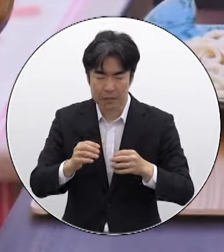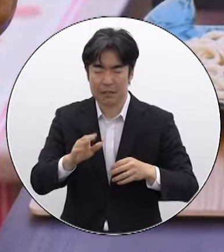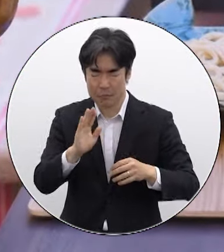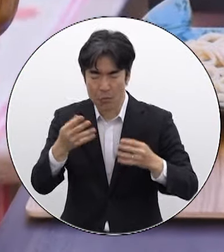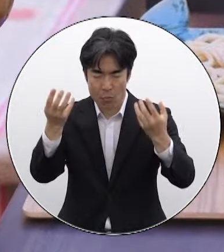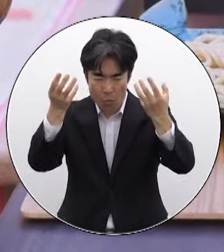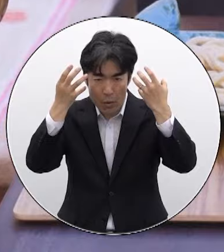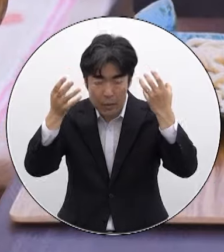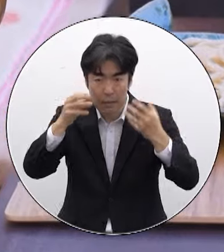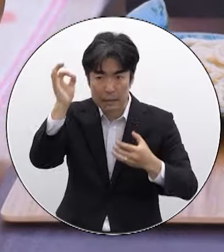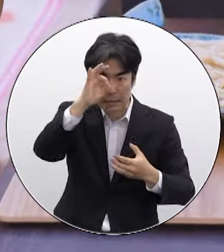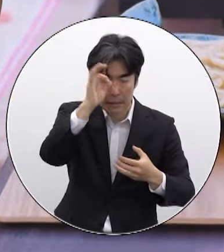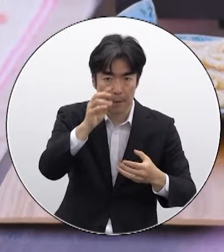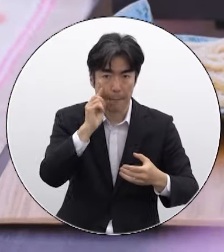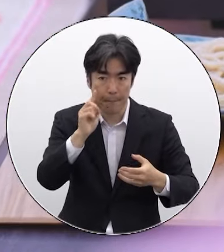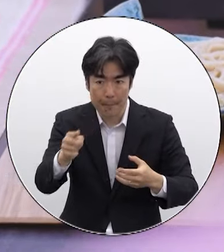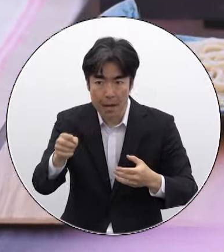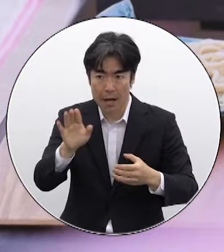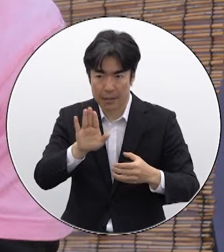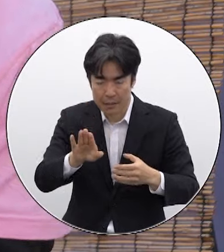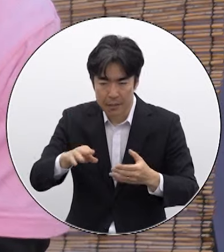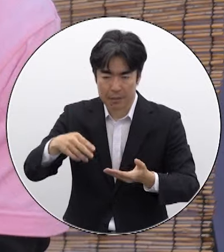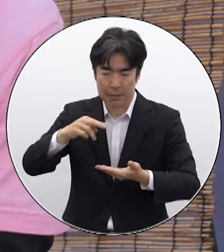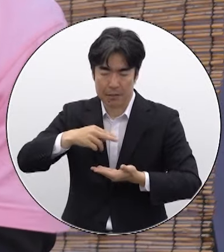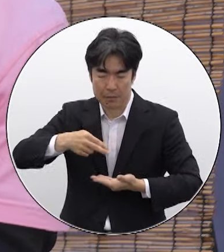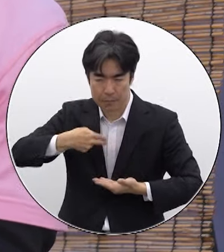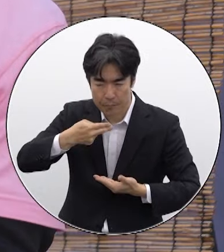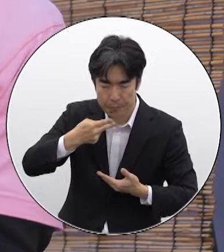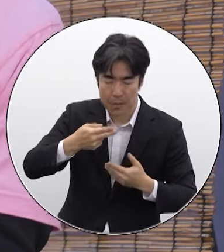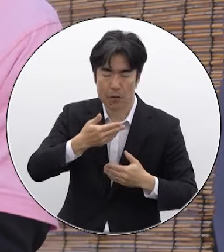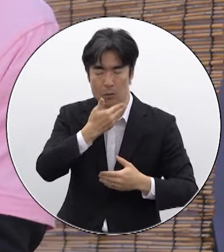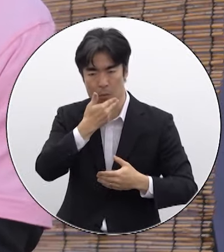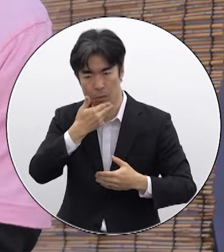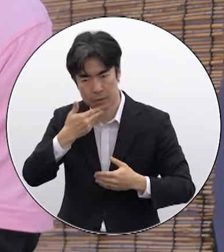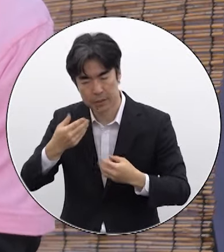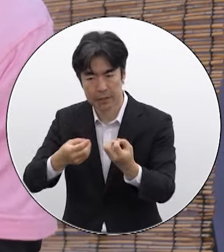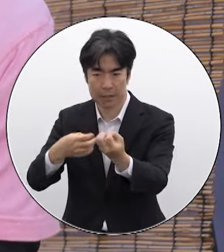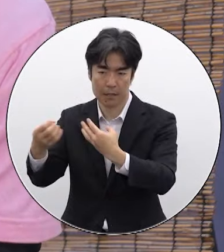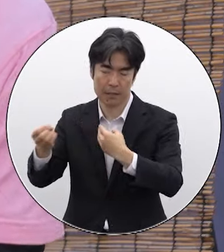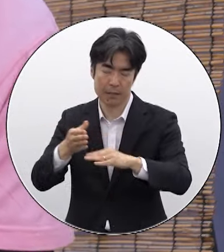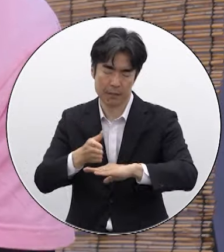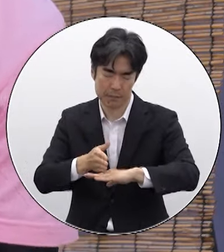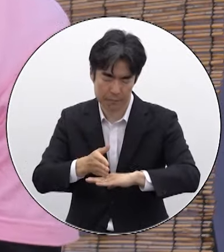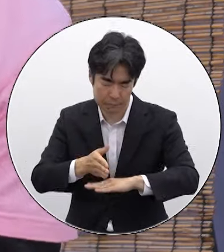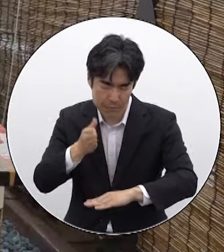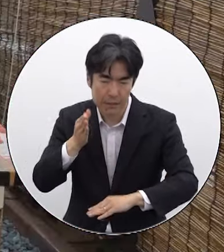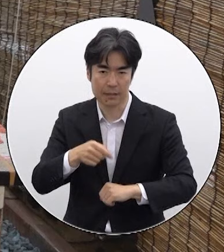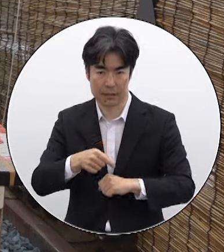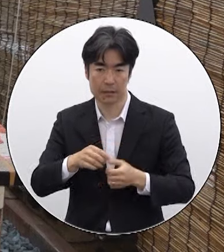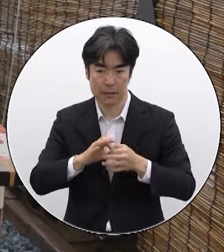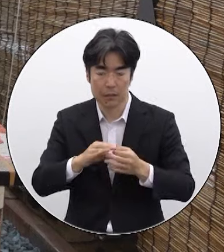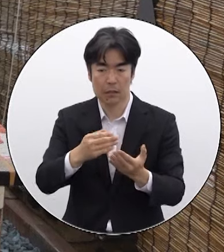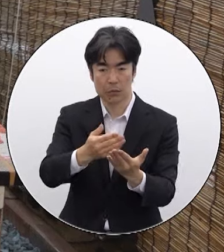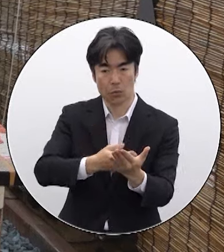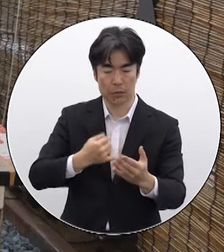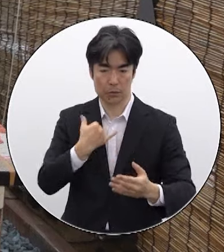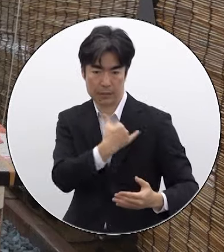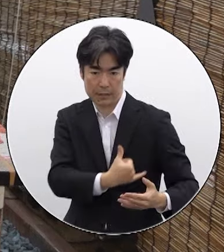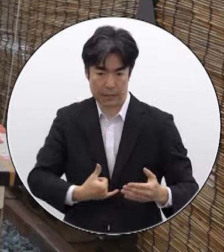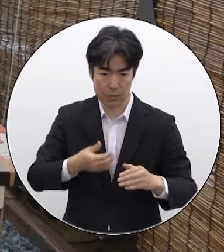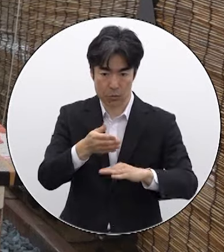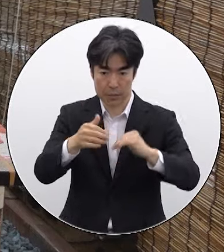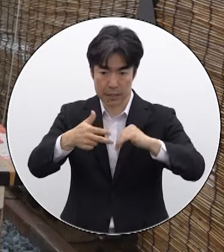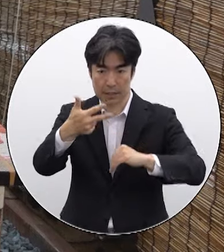しいっつって召し上がってもらえる、 うん、 本当こんな感謝することは本当ないと思うんで、残りの人生をあ